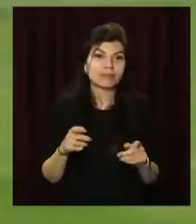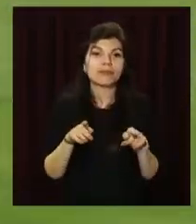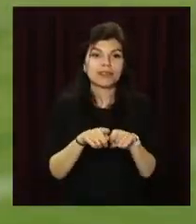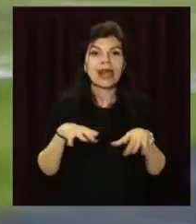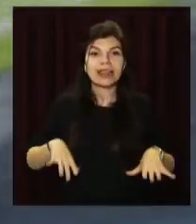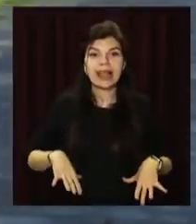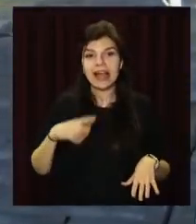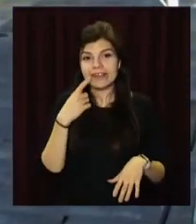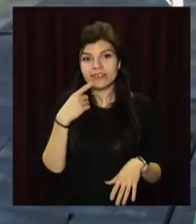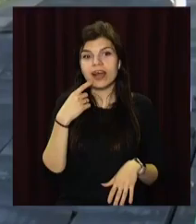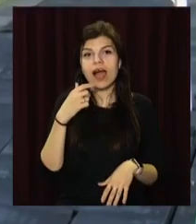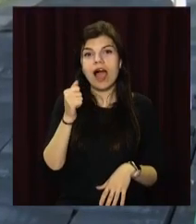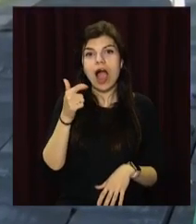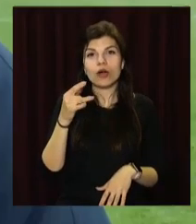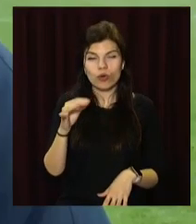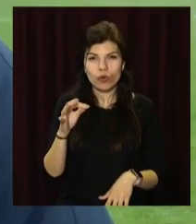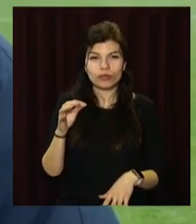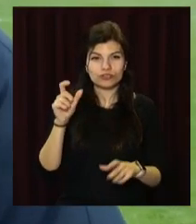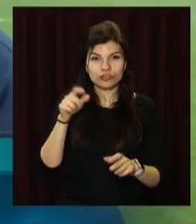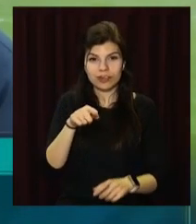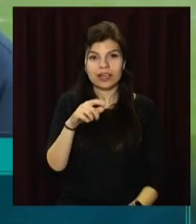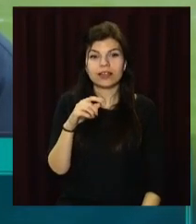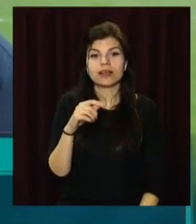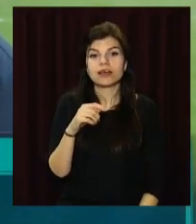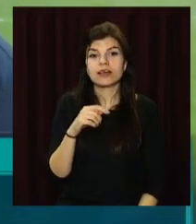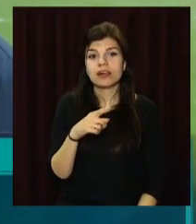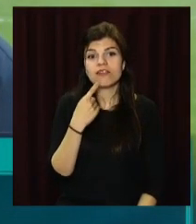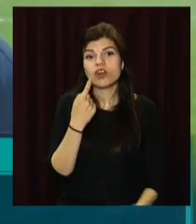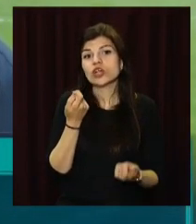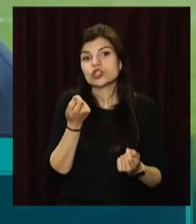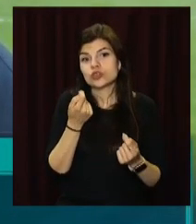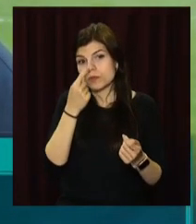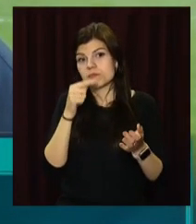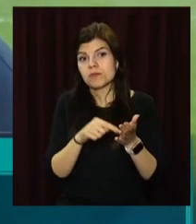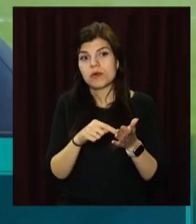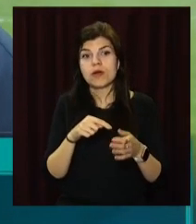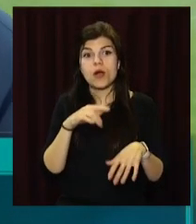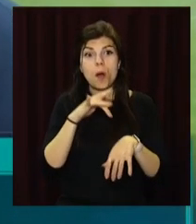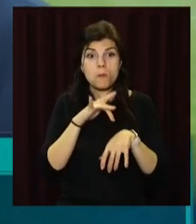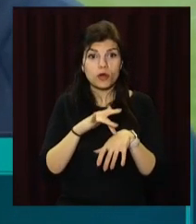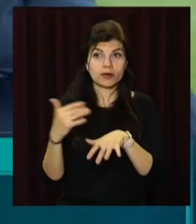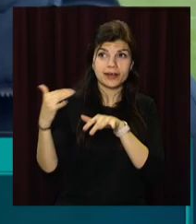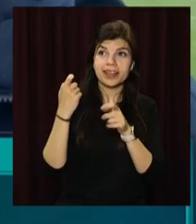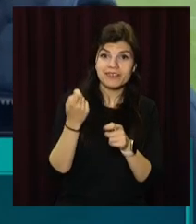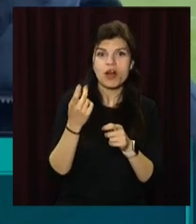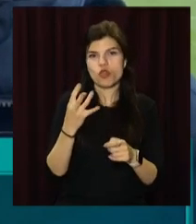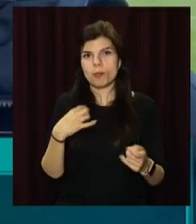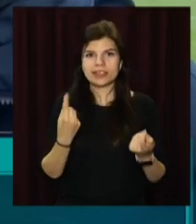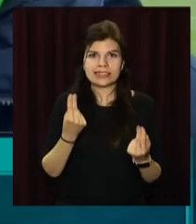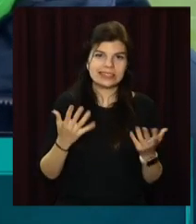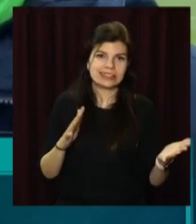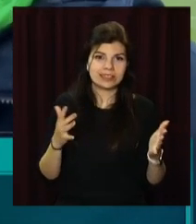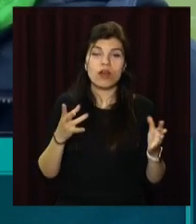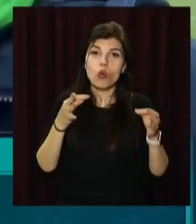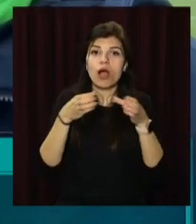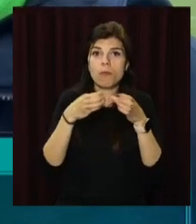головний тренер ВПК «Агро» Сергій Соловйов. Хочу звинитися перед болельщиками. Сьогодні перша гра з болельщиками. Ми так безобразно зіграли. На сьогодні